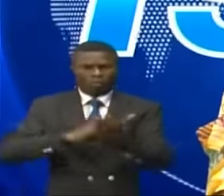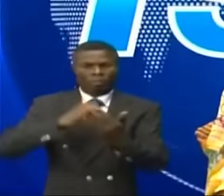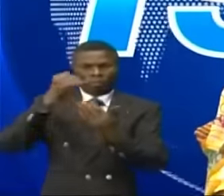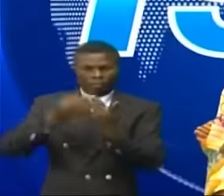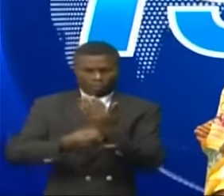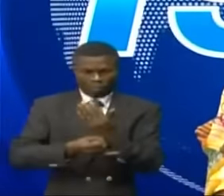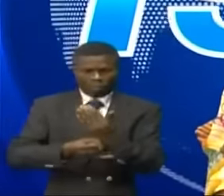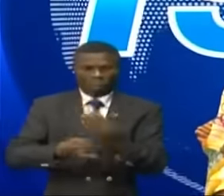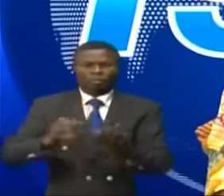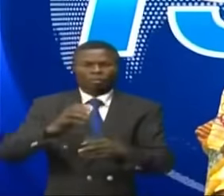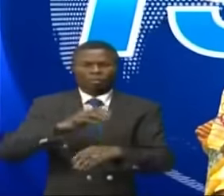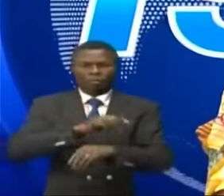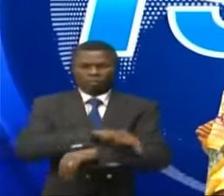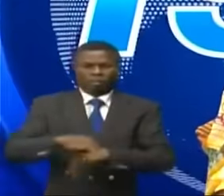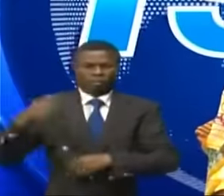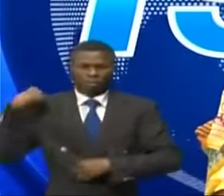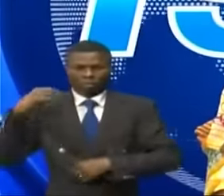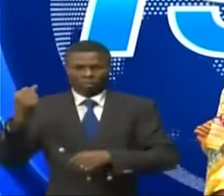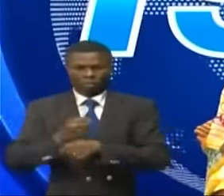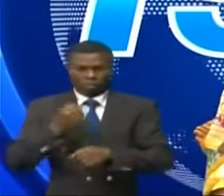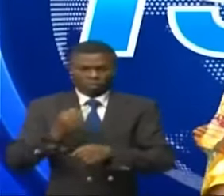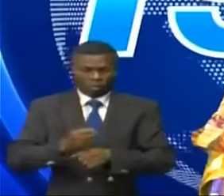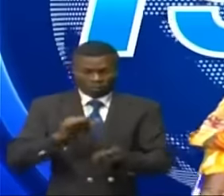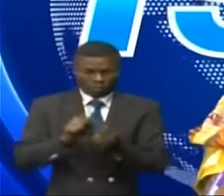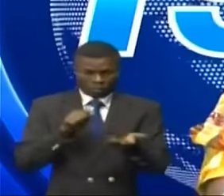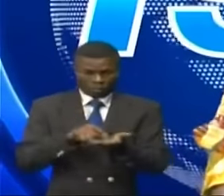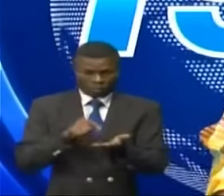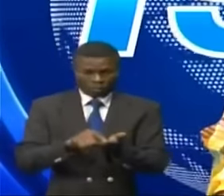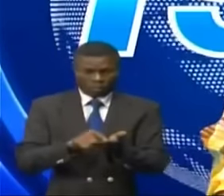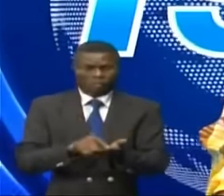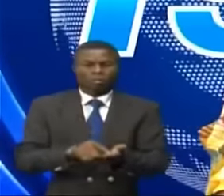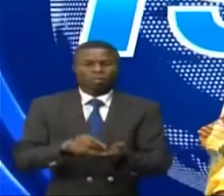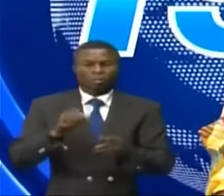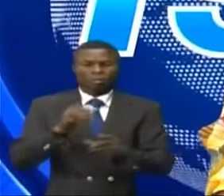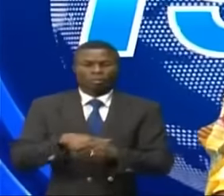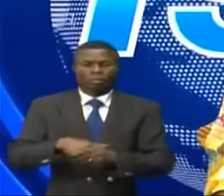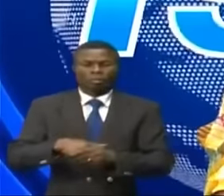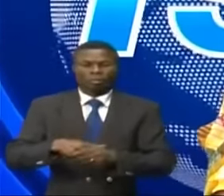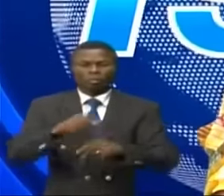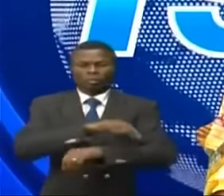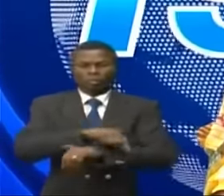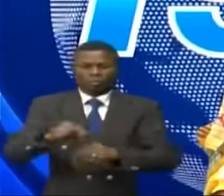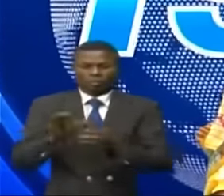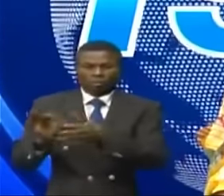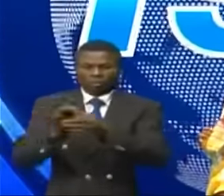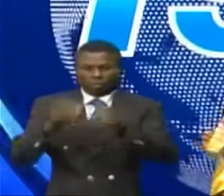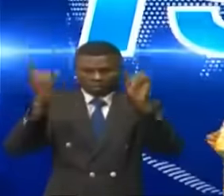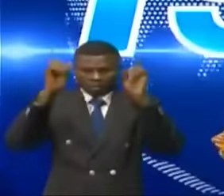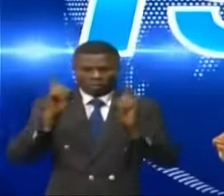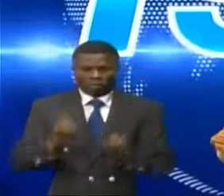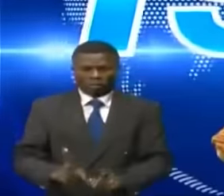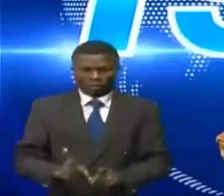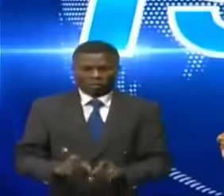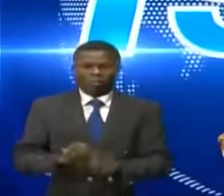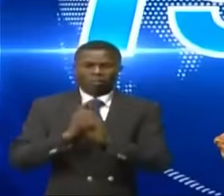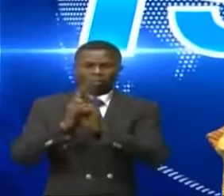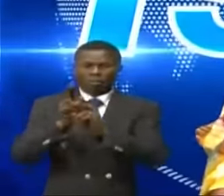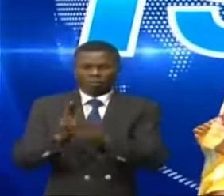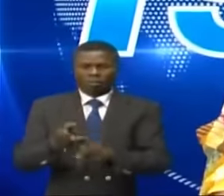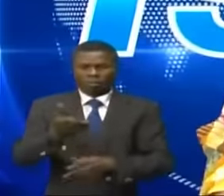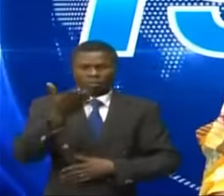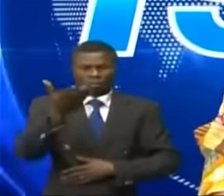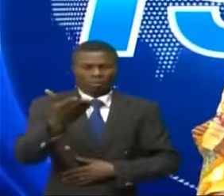par les établissements publics qui travaillent dans leur secteur respectif. C'était au chapiteau de la cité de l'Union africaine. Un reportage signé par